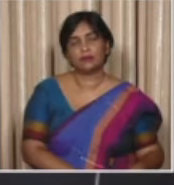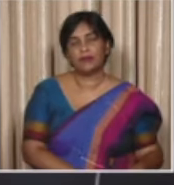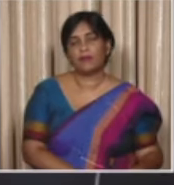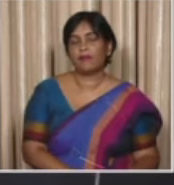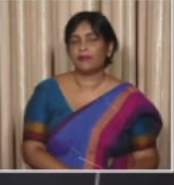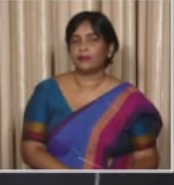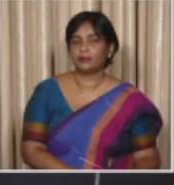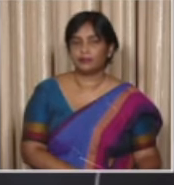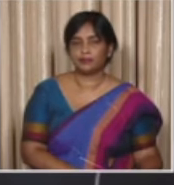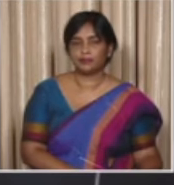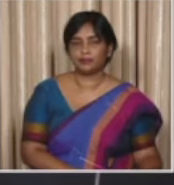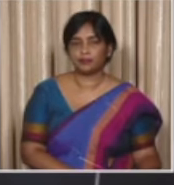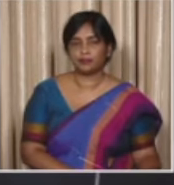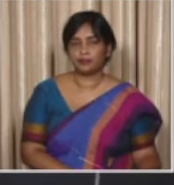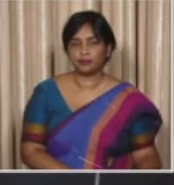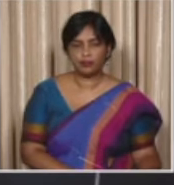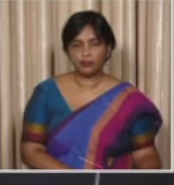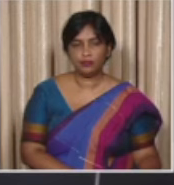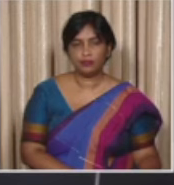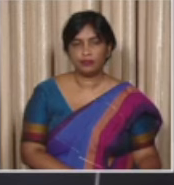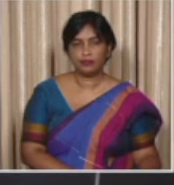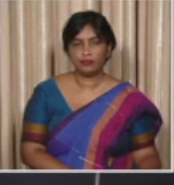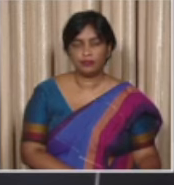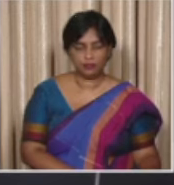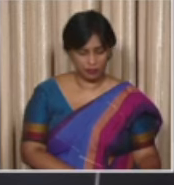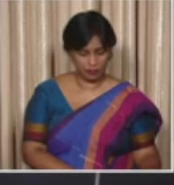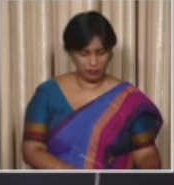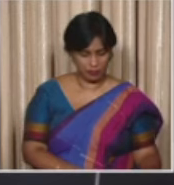ඔව් නෑ ඒ ඔක්කොම දීලා 100ට 107යි අන්තිමට.